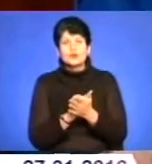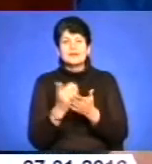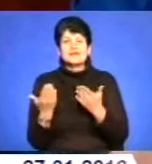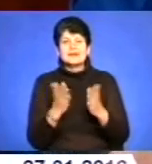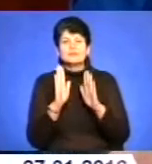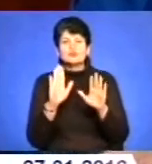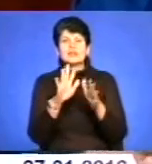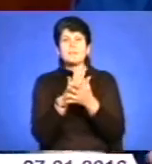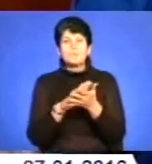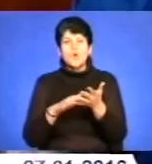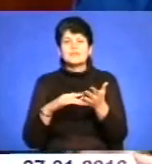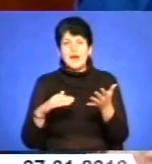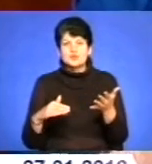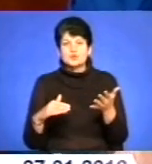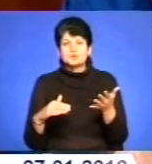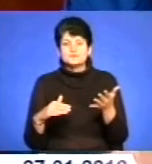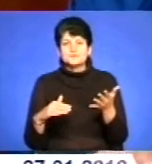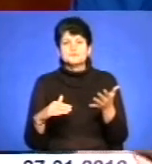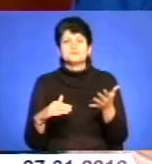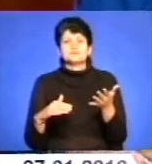в подальшому